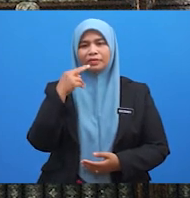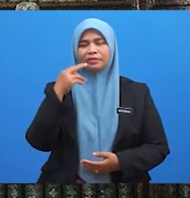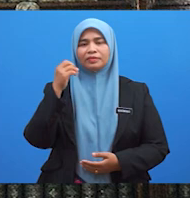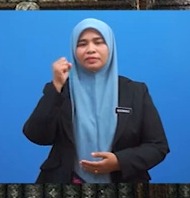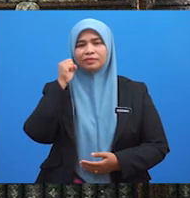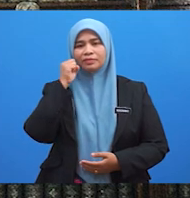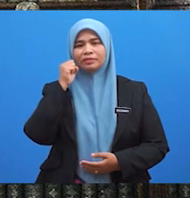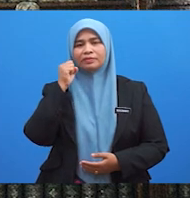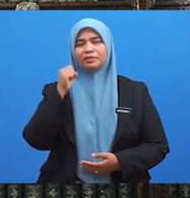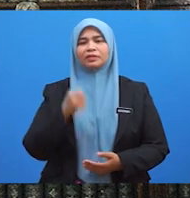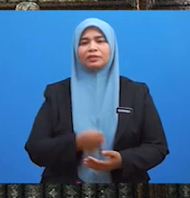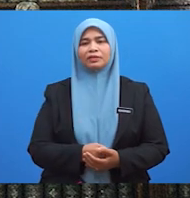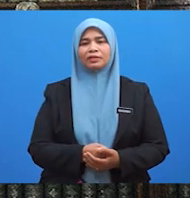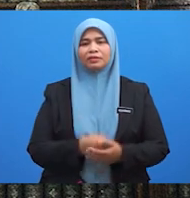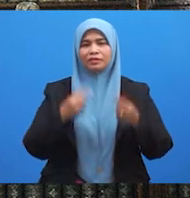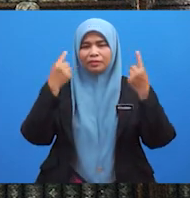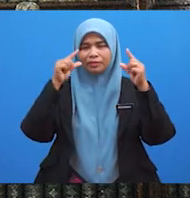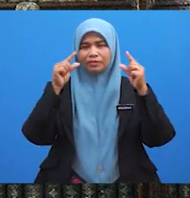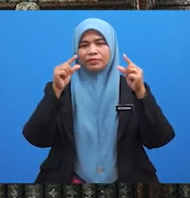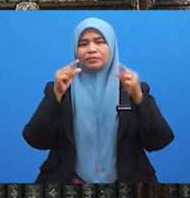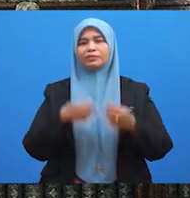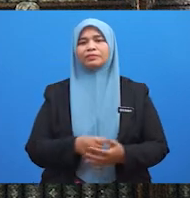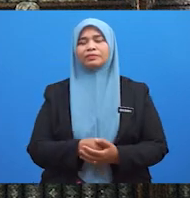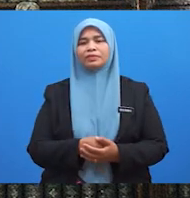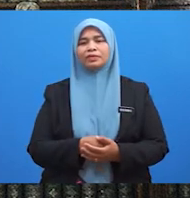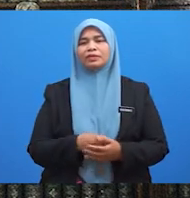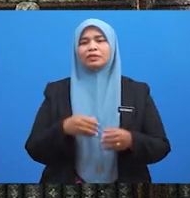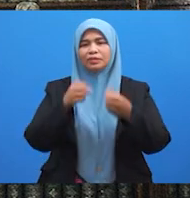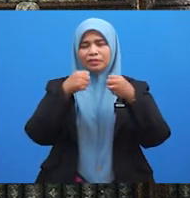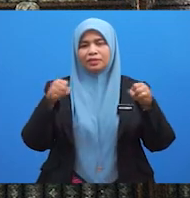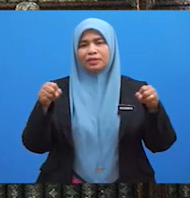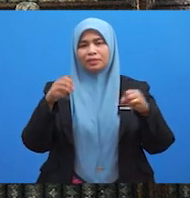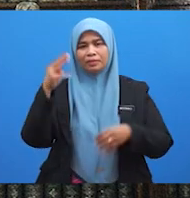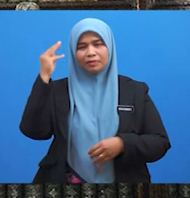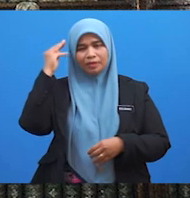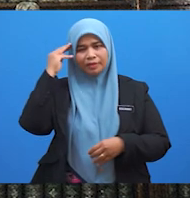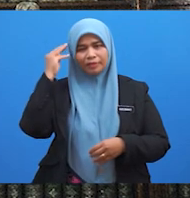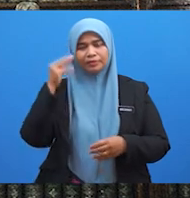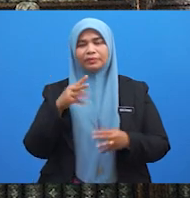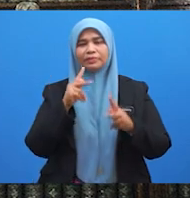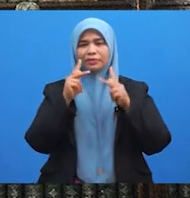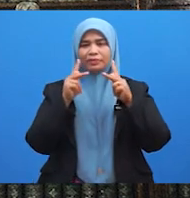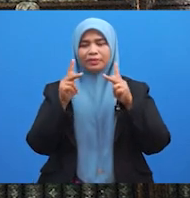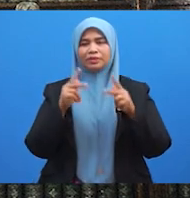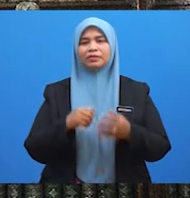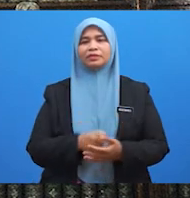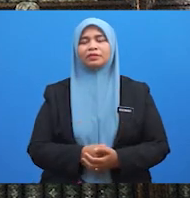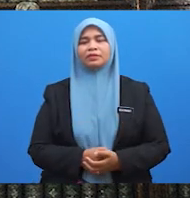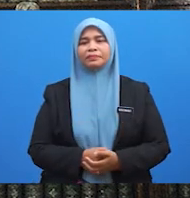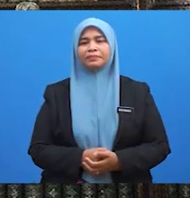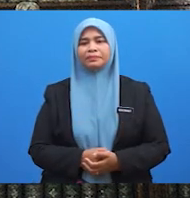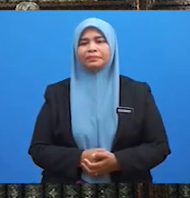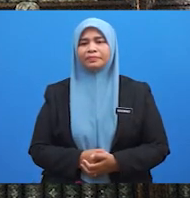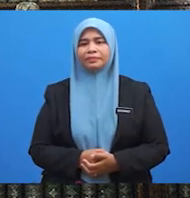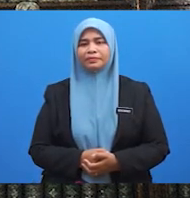binti Suparmin, guru mata pelajaran Kesusastraan Melayu Komunikatif dari Pusat Tingkatan